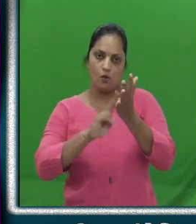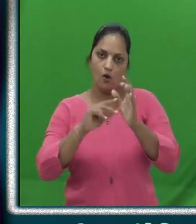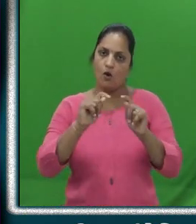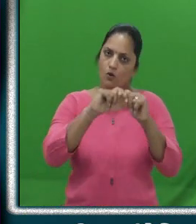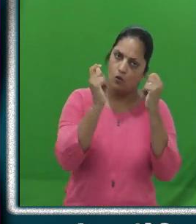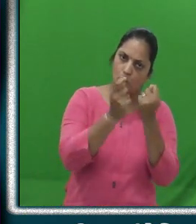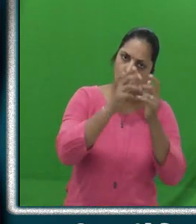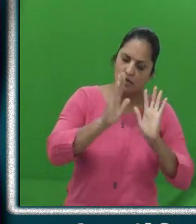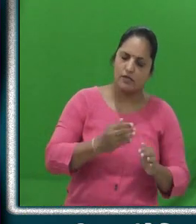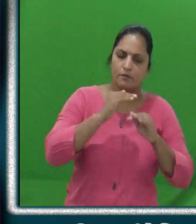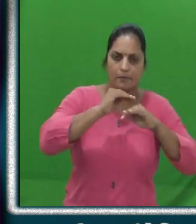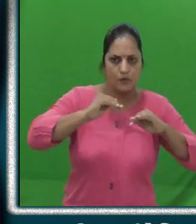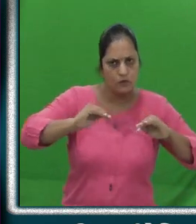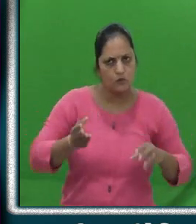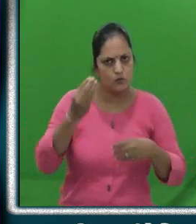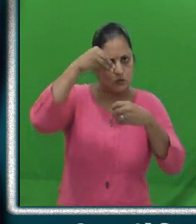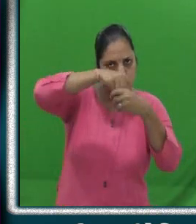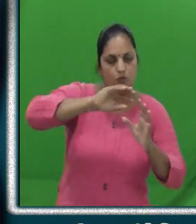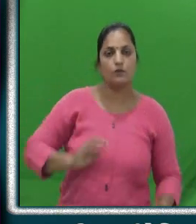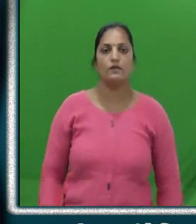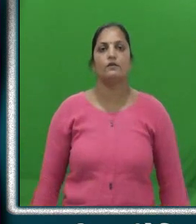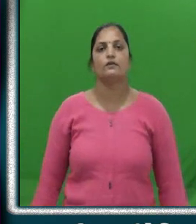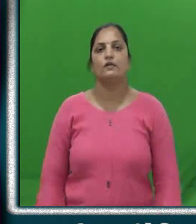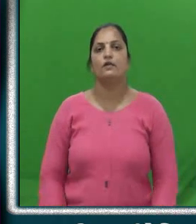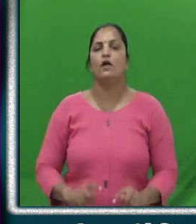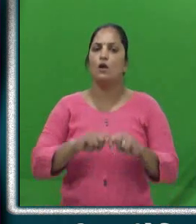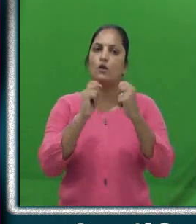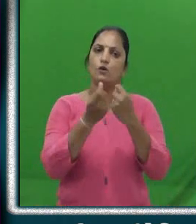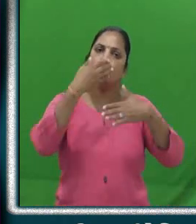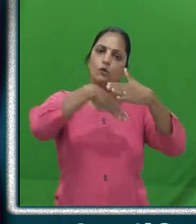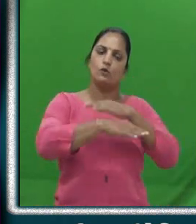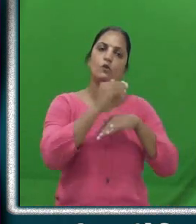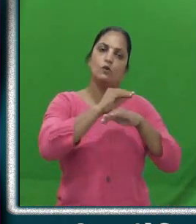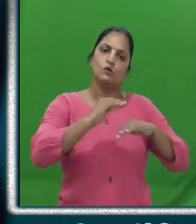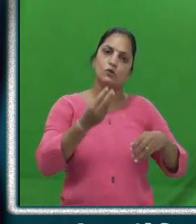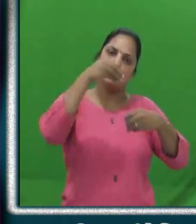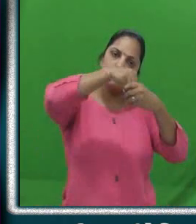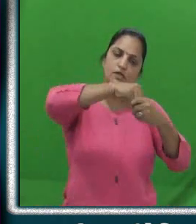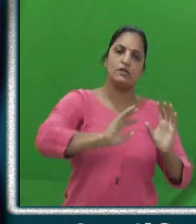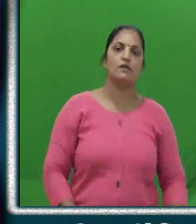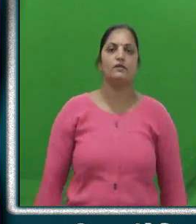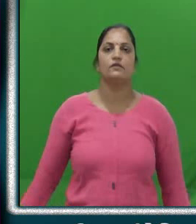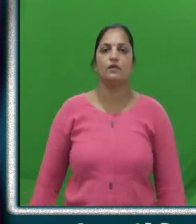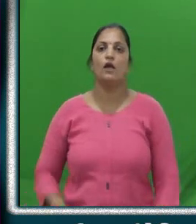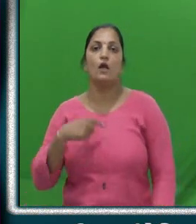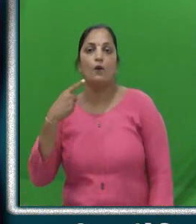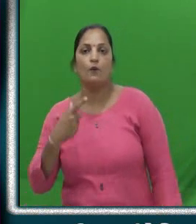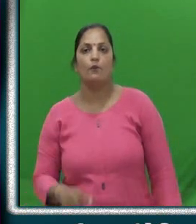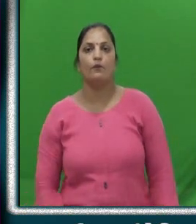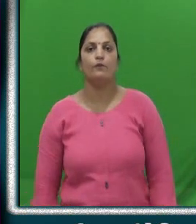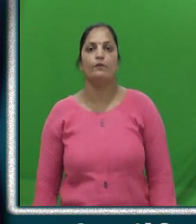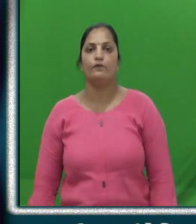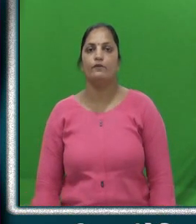અહીંયા શું આવ્યું? અરુણ ટીમ હેઝ સ્ટુડન્ટ, અરુણની ટુકડીમાં વિદ્યાર્થીઓ છે. કોણ